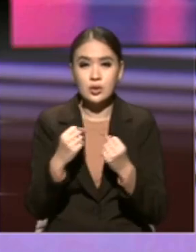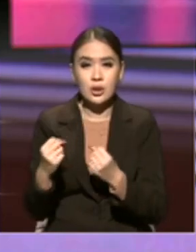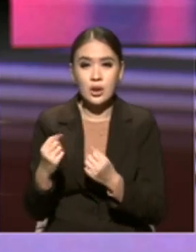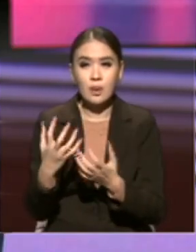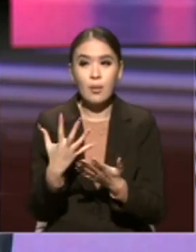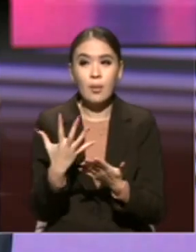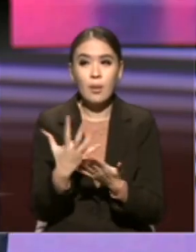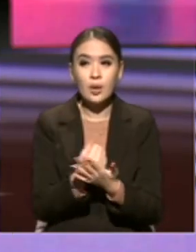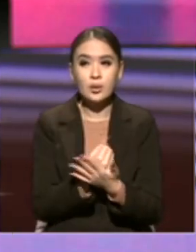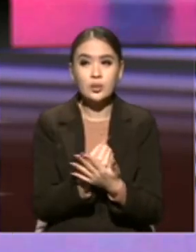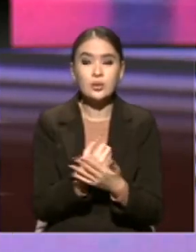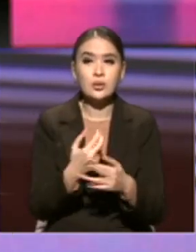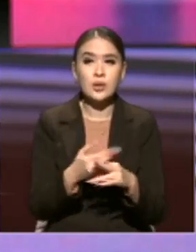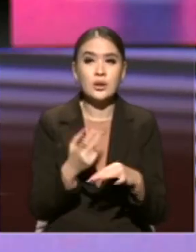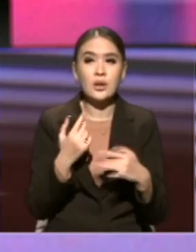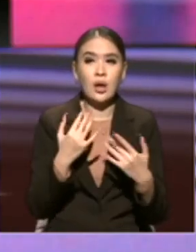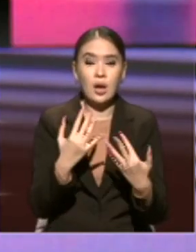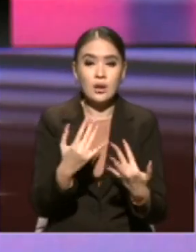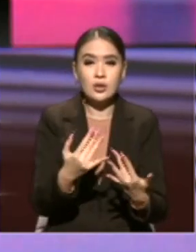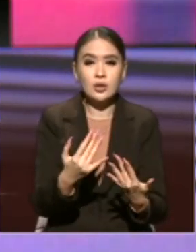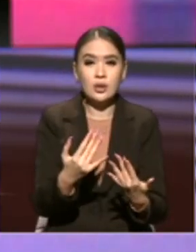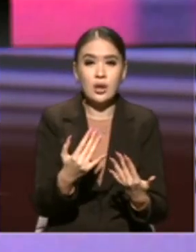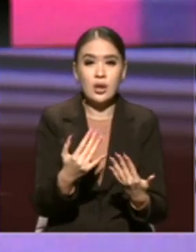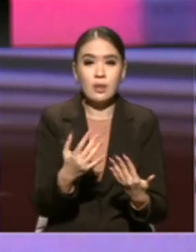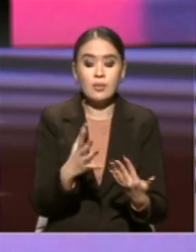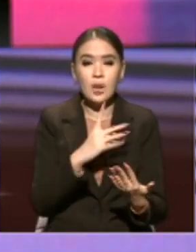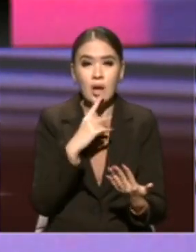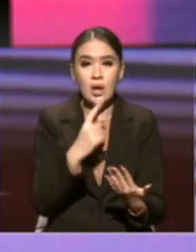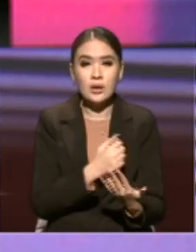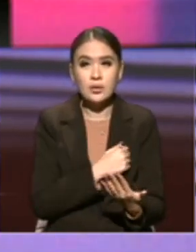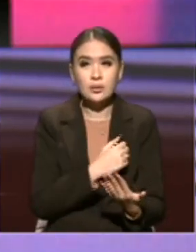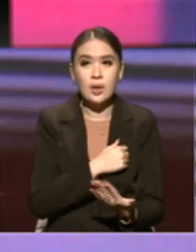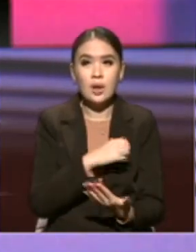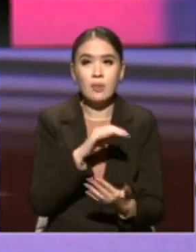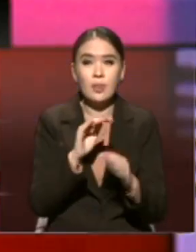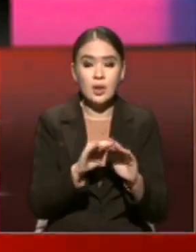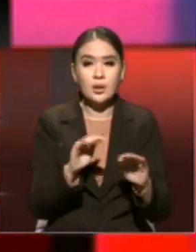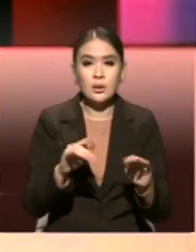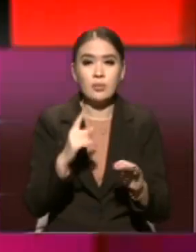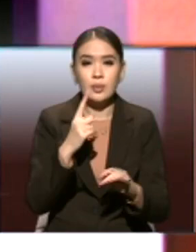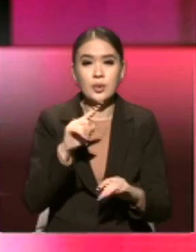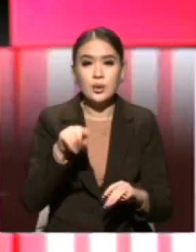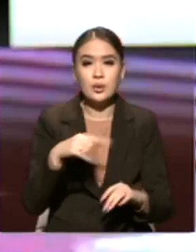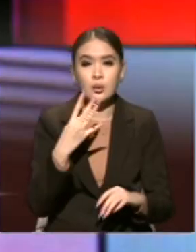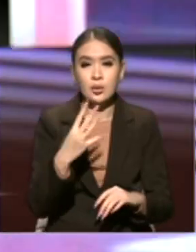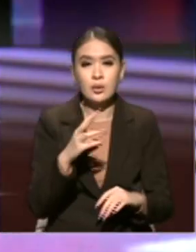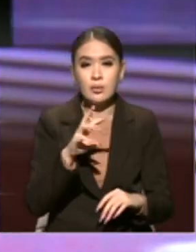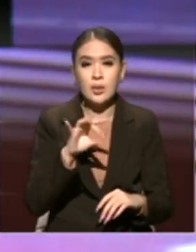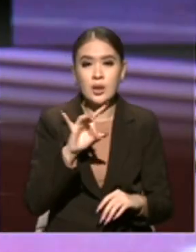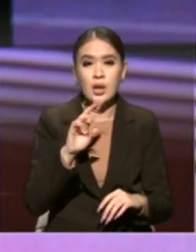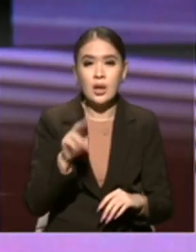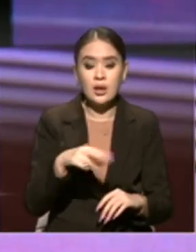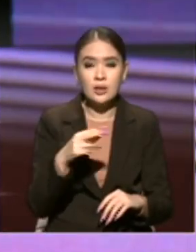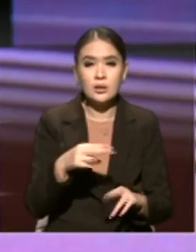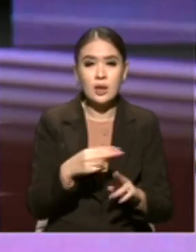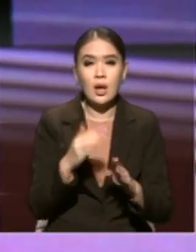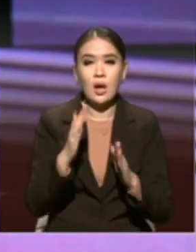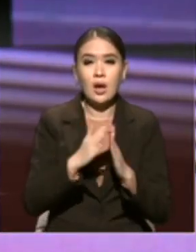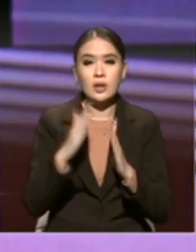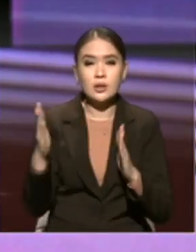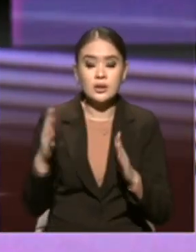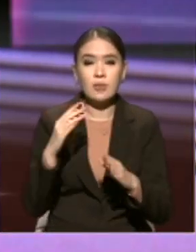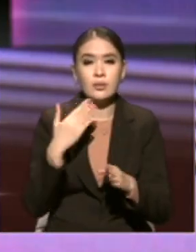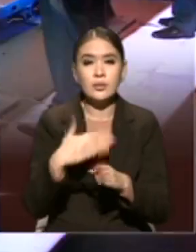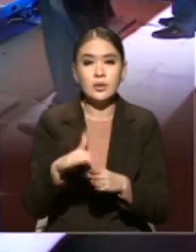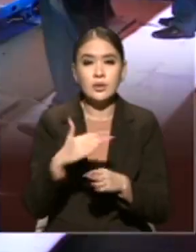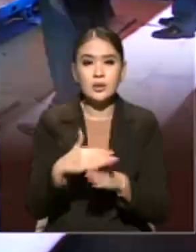жаңа айтып отырмыз, қаншама сарбазымыздың бүгінгі күні 1.4 миллиард теңгеге жуық астам кредиттері кейінге